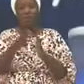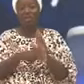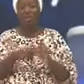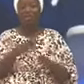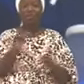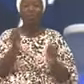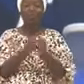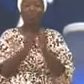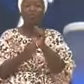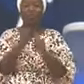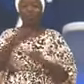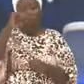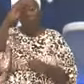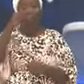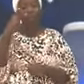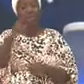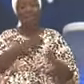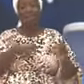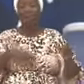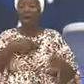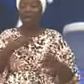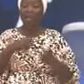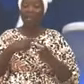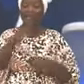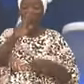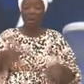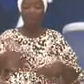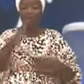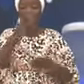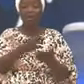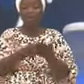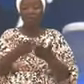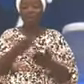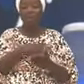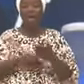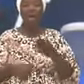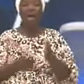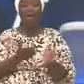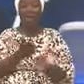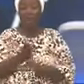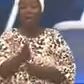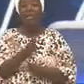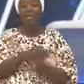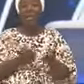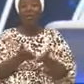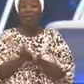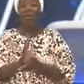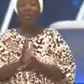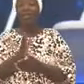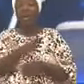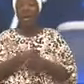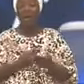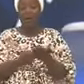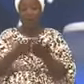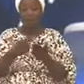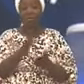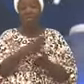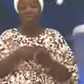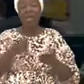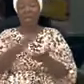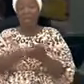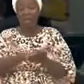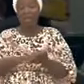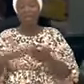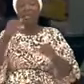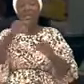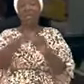seigneur est avait sera sainte à droite juste et pur au nom de